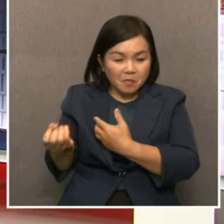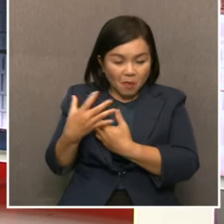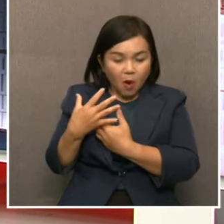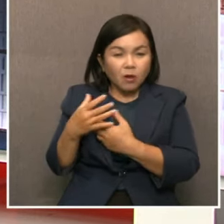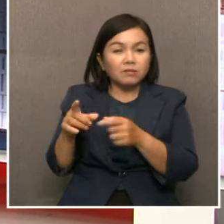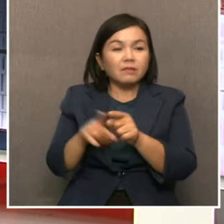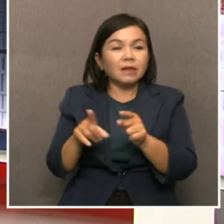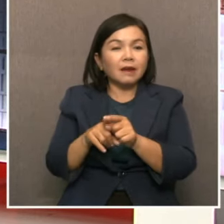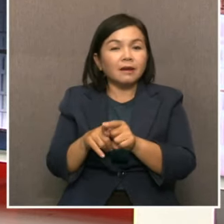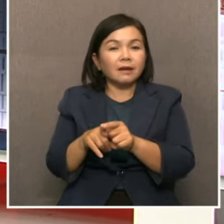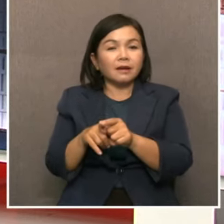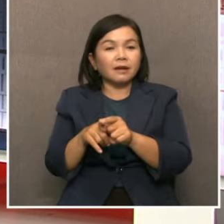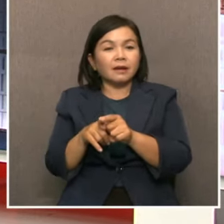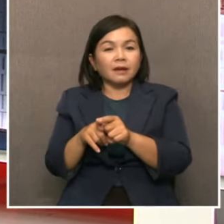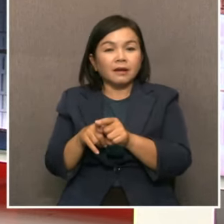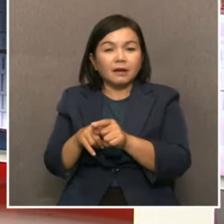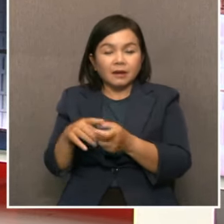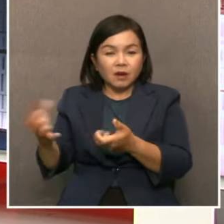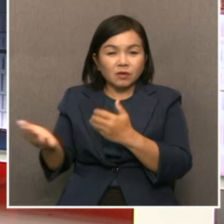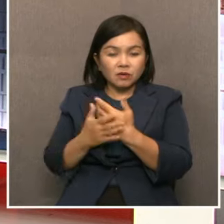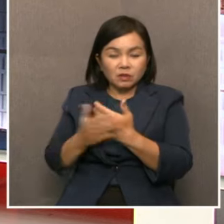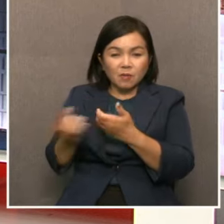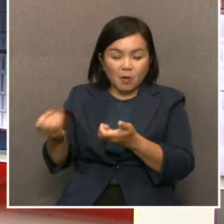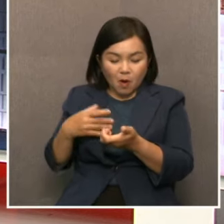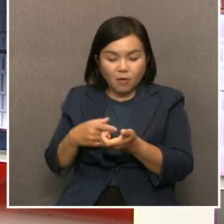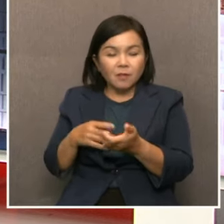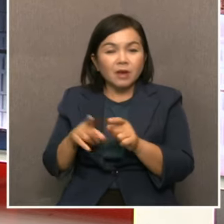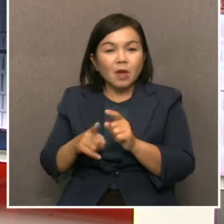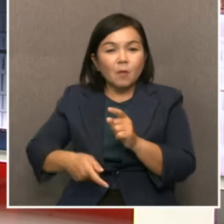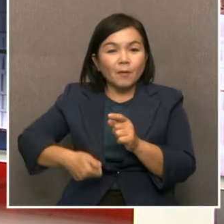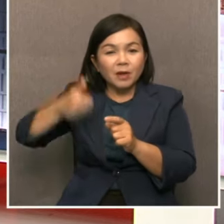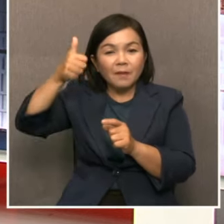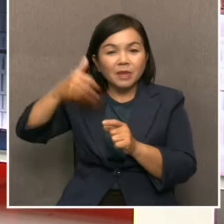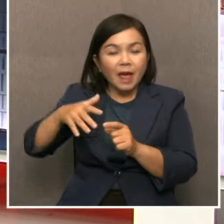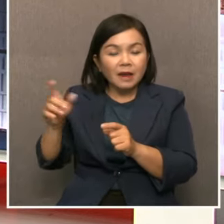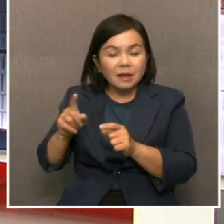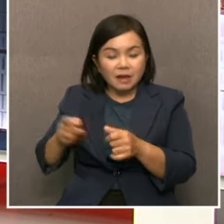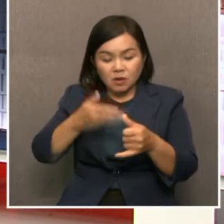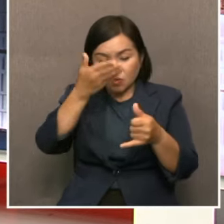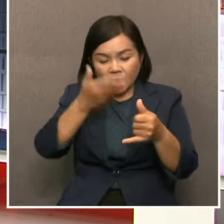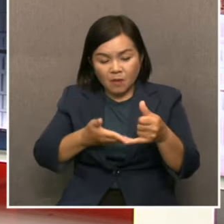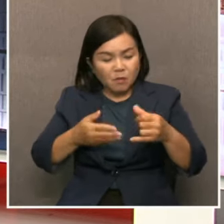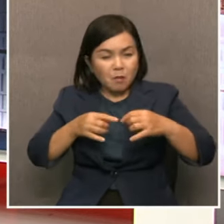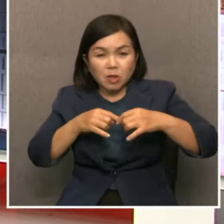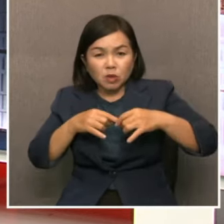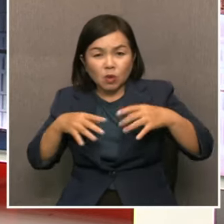มเลยนะคะก็คือแอปพลิเคชันทางรัฐเท่านั้นและในกรณีที่เราอาจจะมีคุณสมบัติที่ไม่ผ่านการ